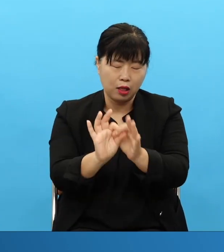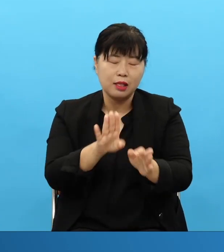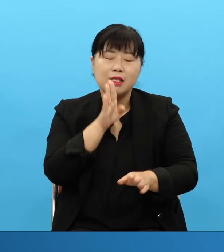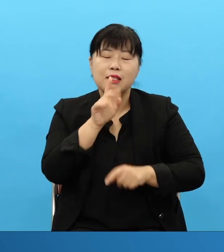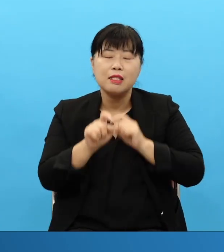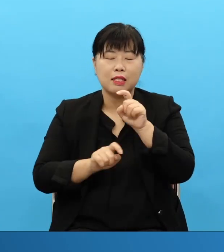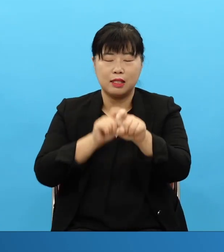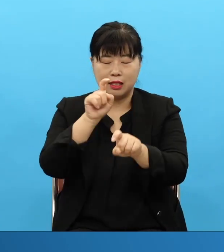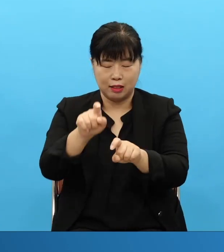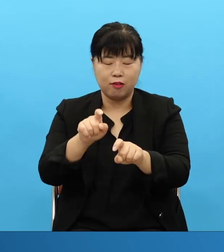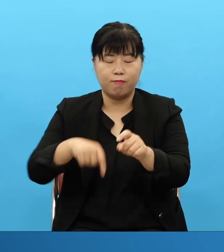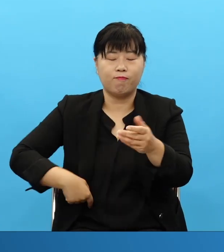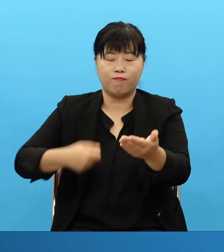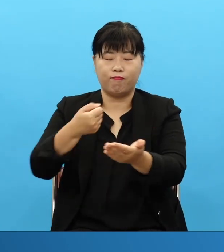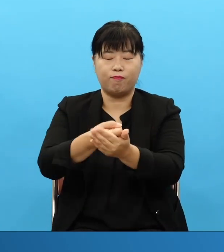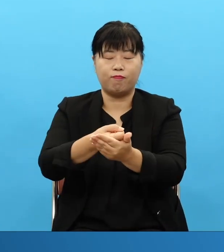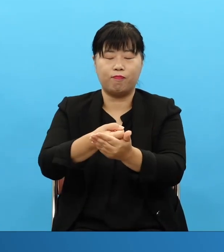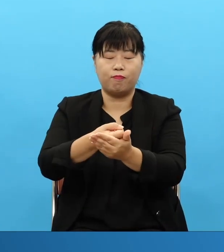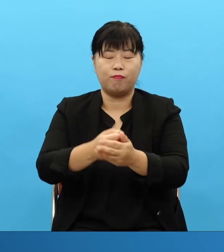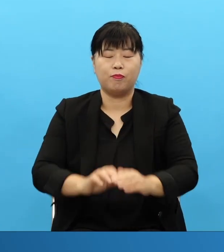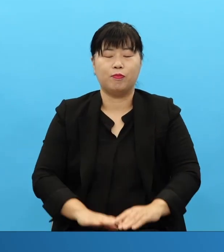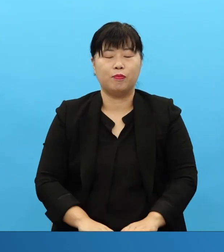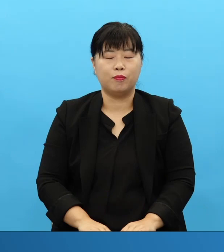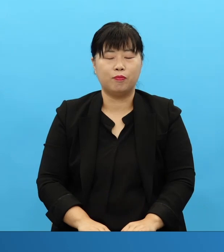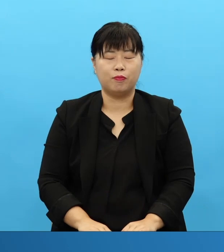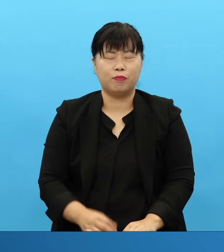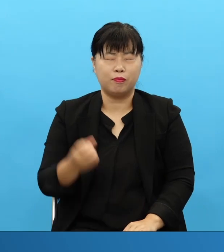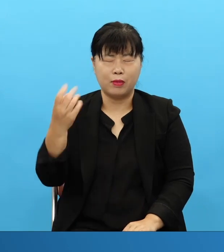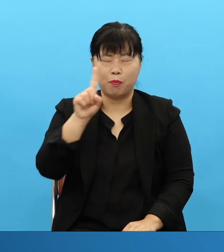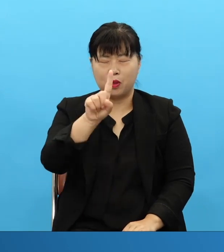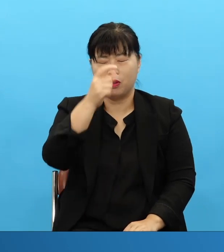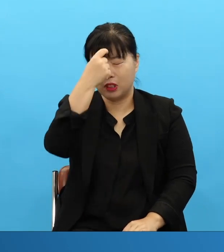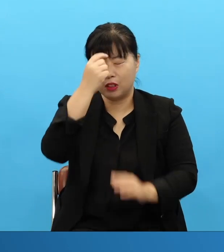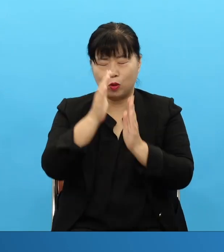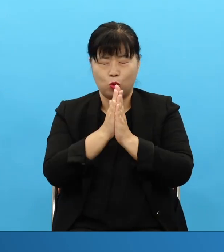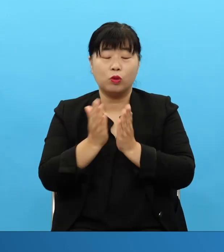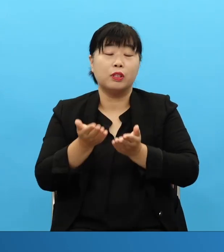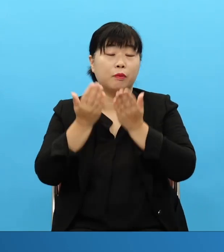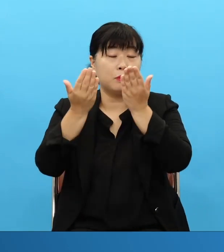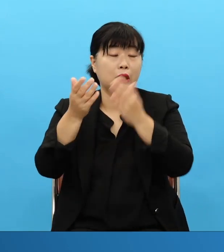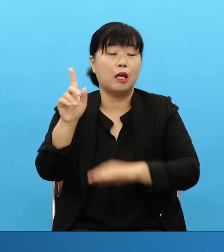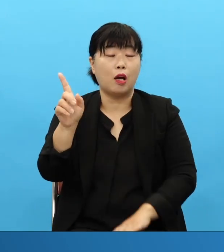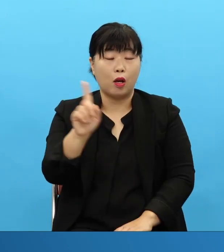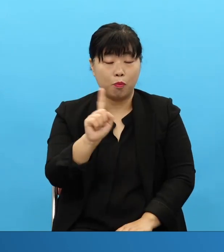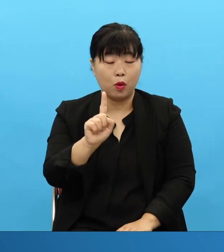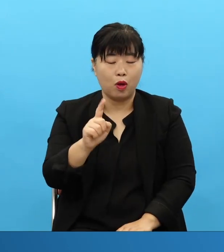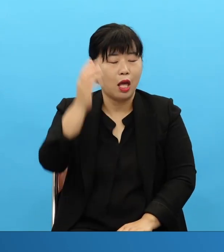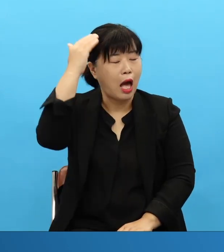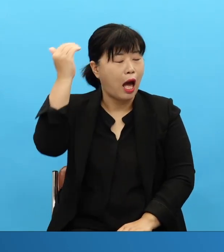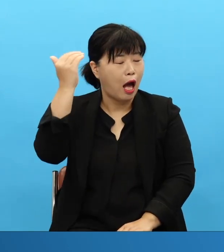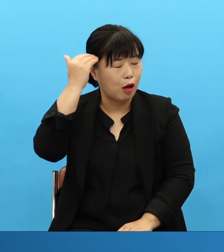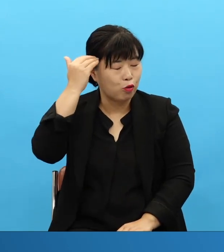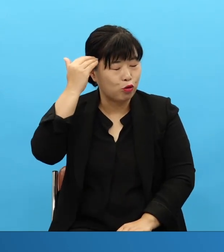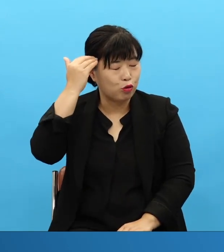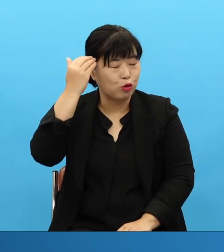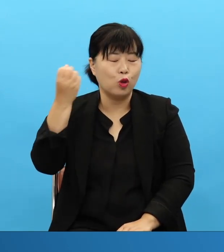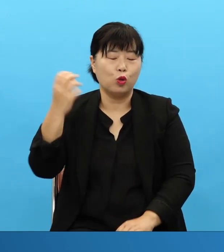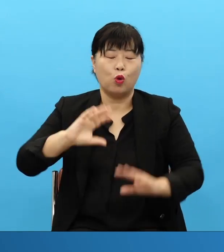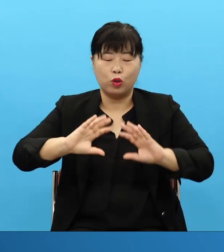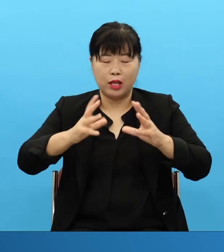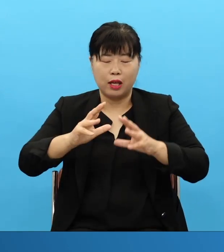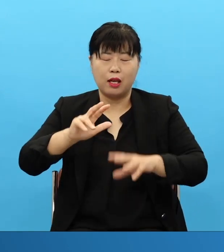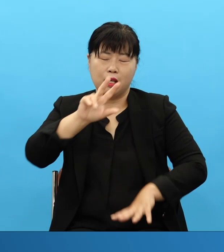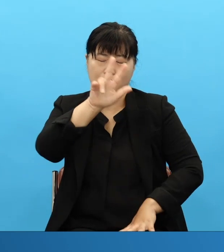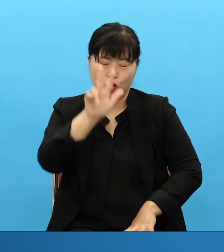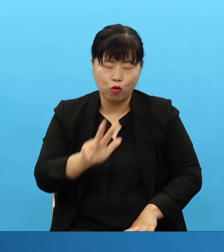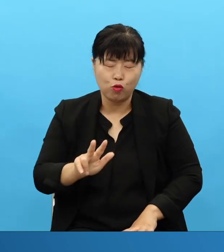실천하겠습니다. 다시 한 번 더 기도합니다. 한국교회와 대한민국 세계를 넘나드는